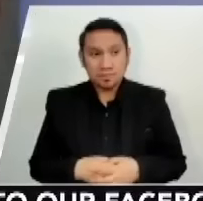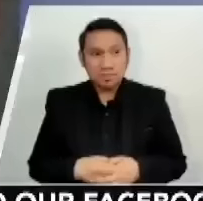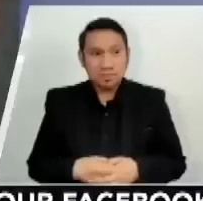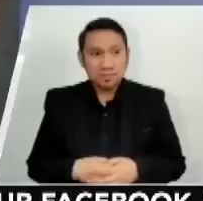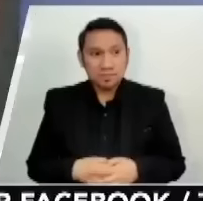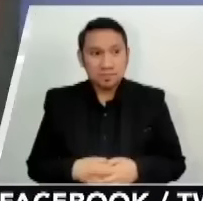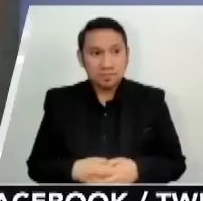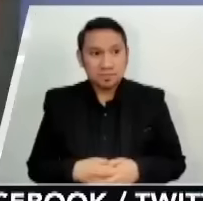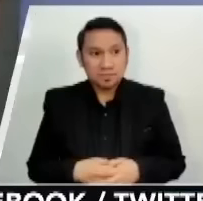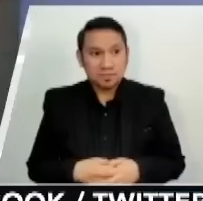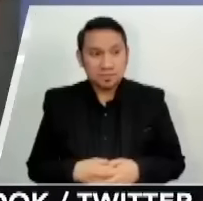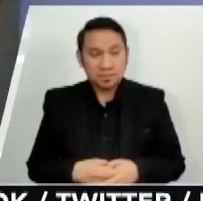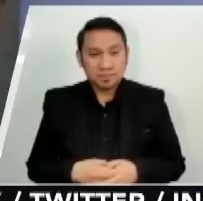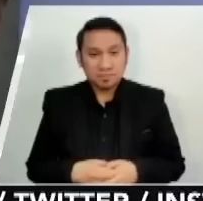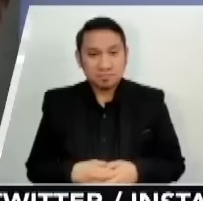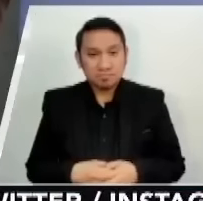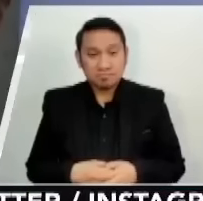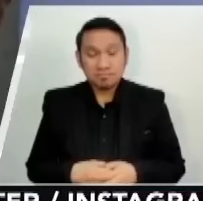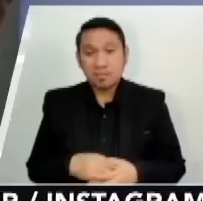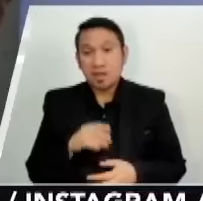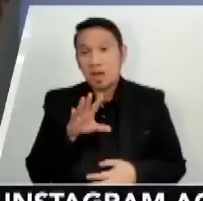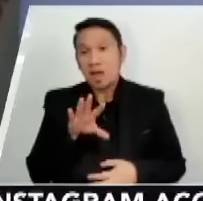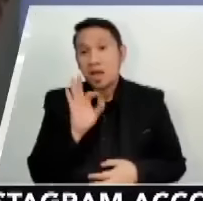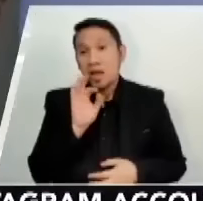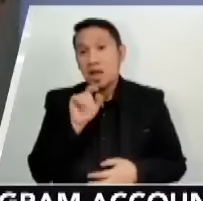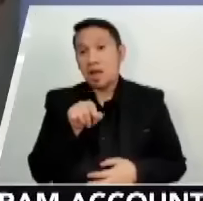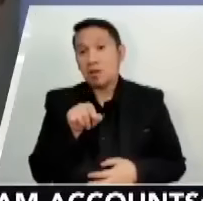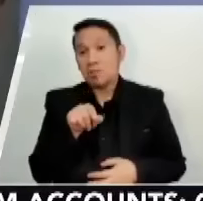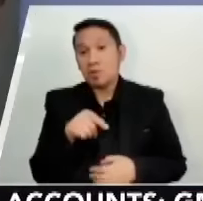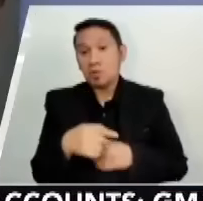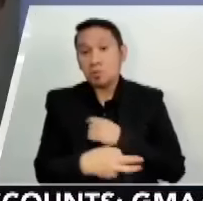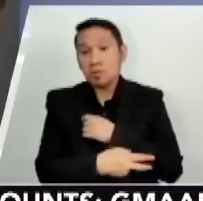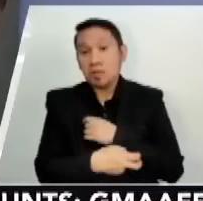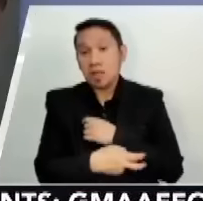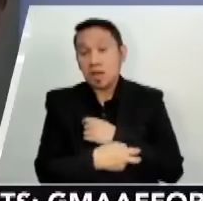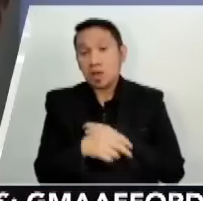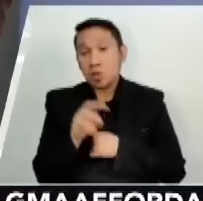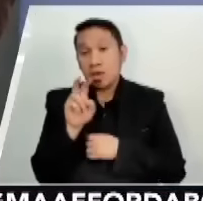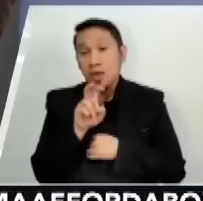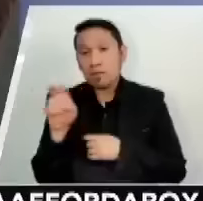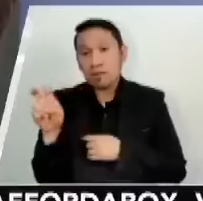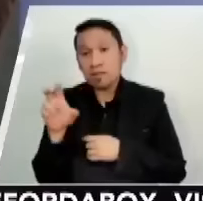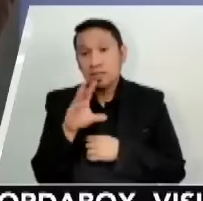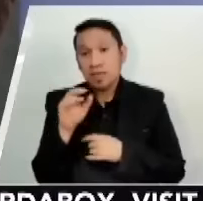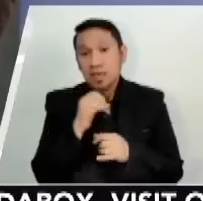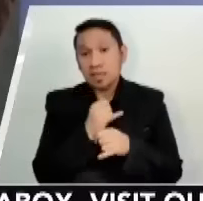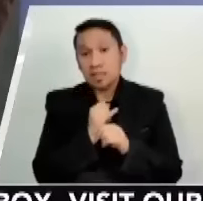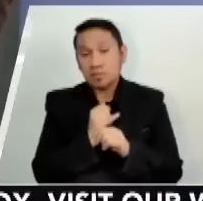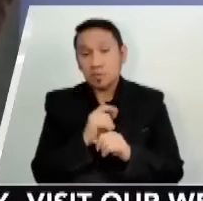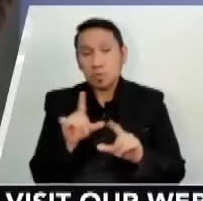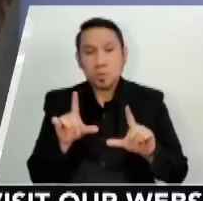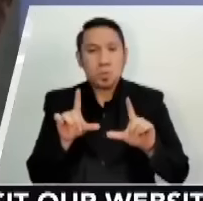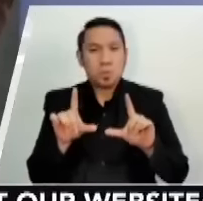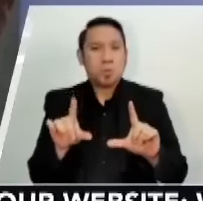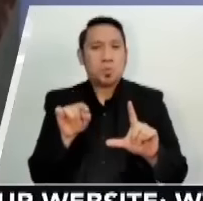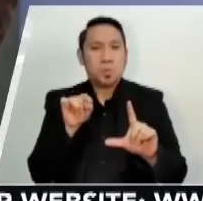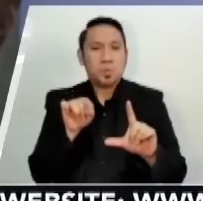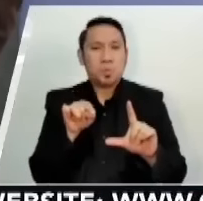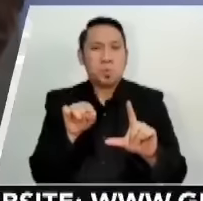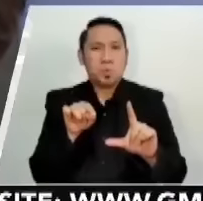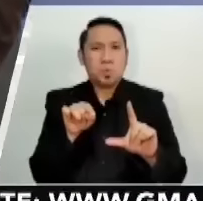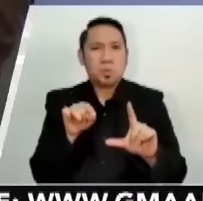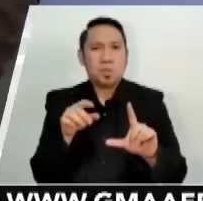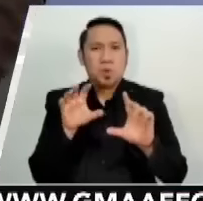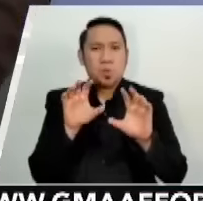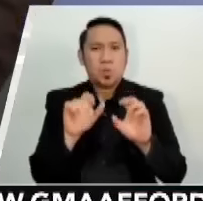Pistadong leader din ng grupong nandurukot sa MRT at jeepney ang isang inarestong wanted sa ilegal na droga. Ang modus nila,